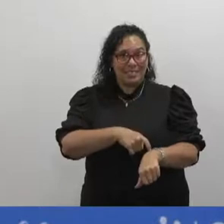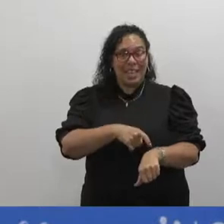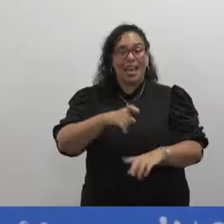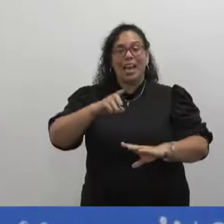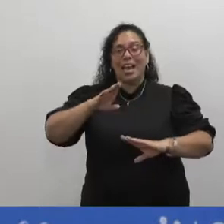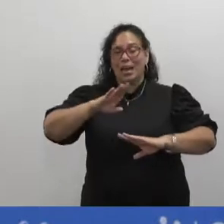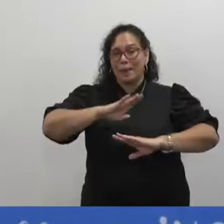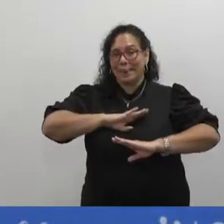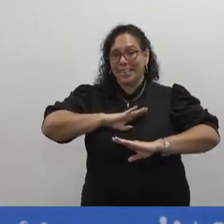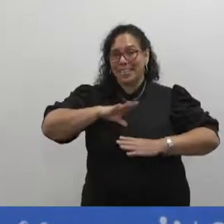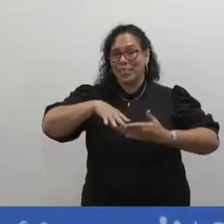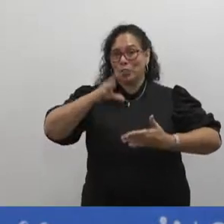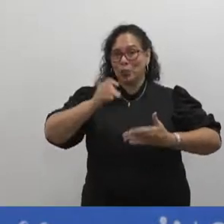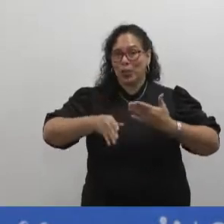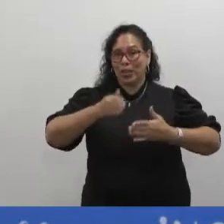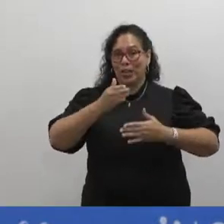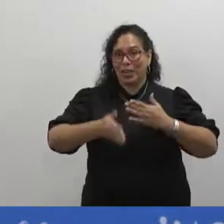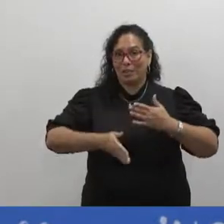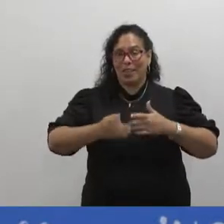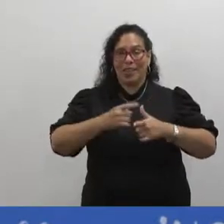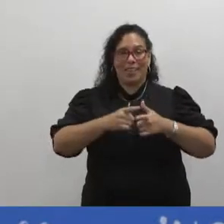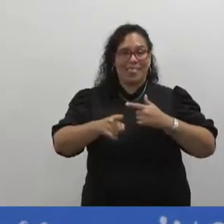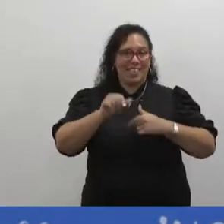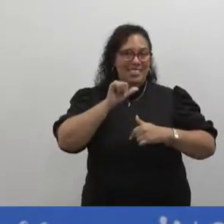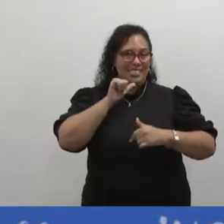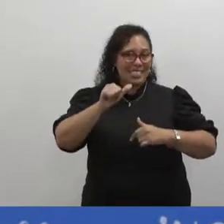đâm bấy dương trút bình đất lơ cổ cả.